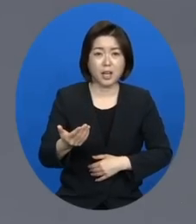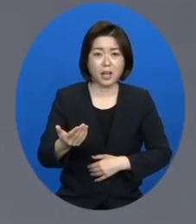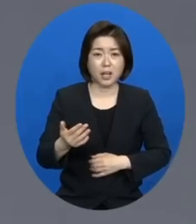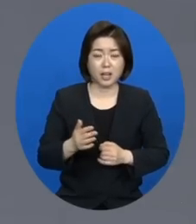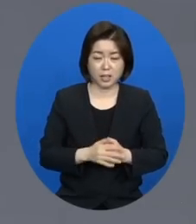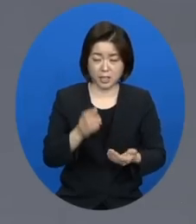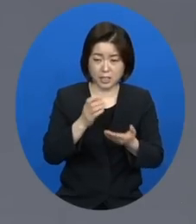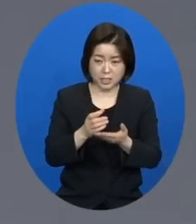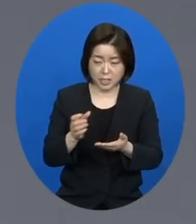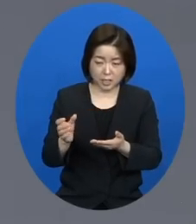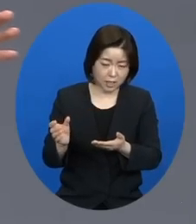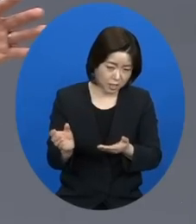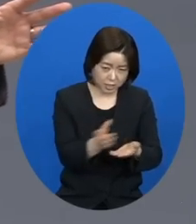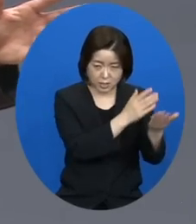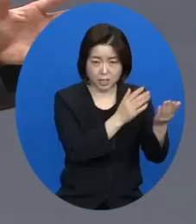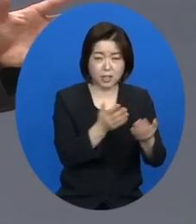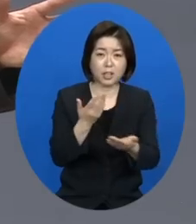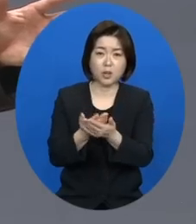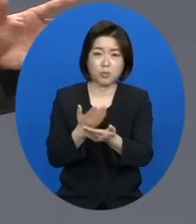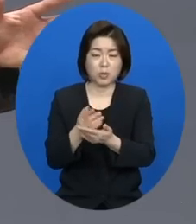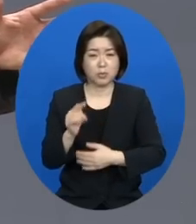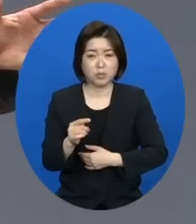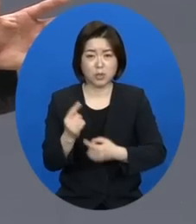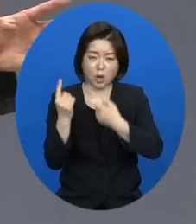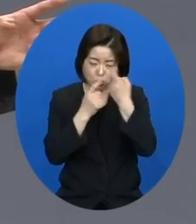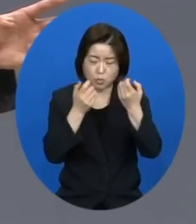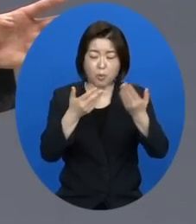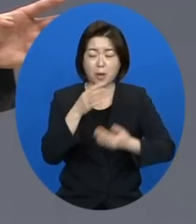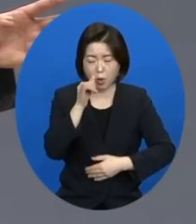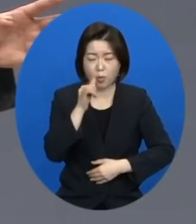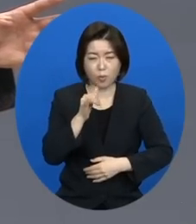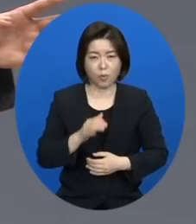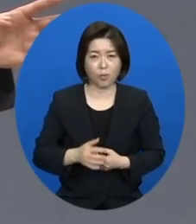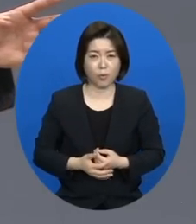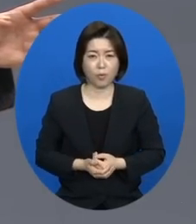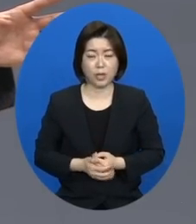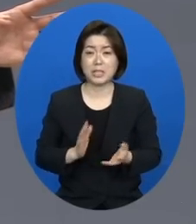잔을 지나가게 하옵소서. 유혹을 받는 거 아닙니까?